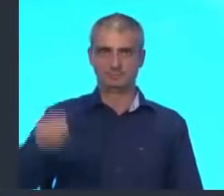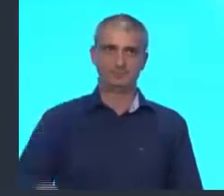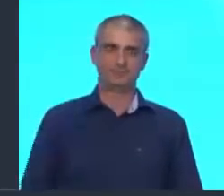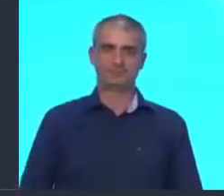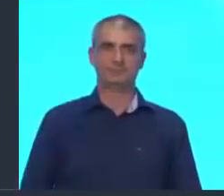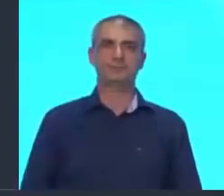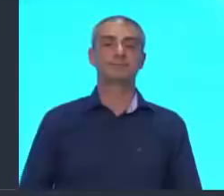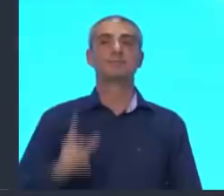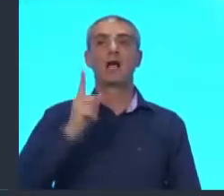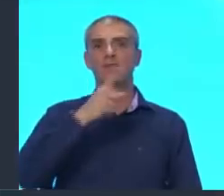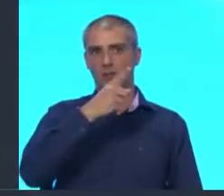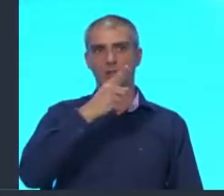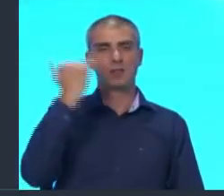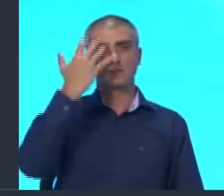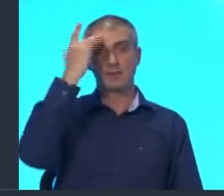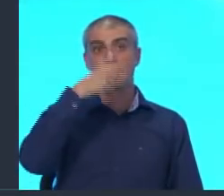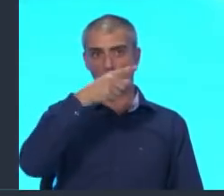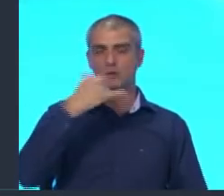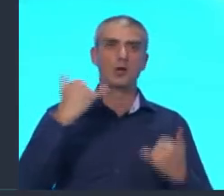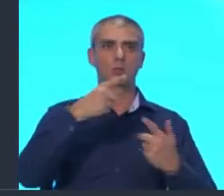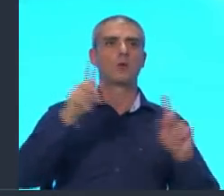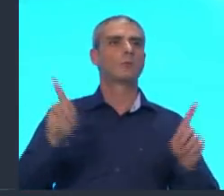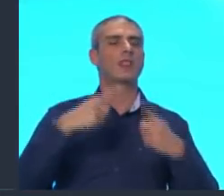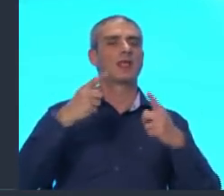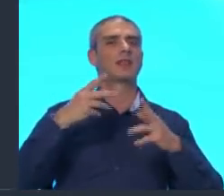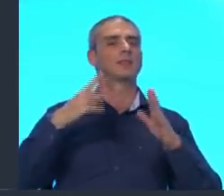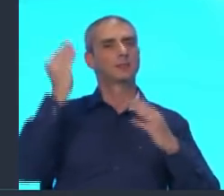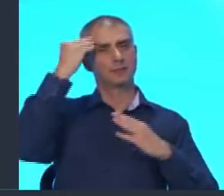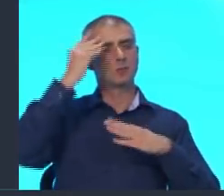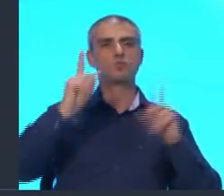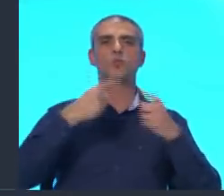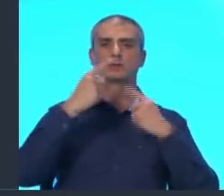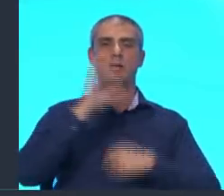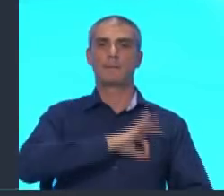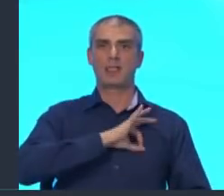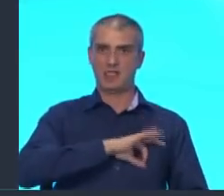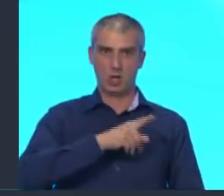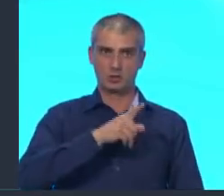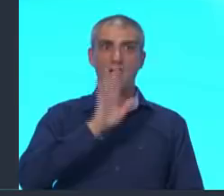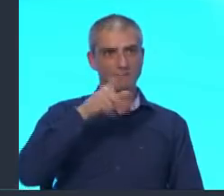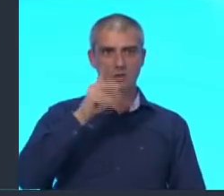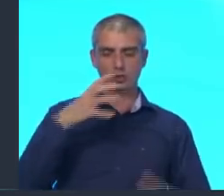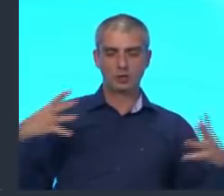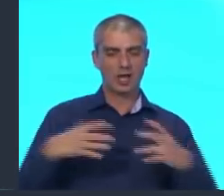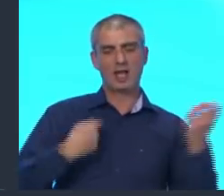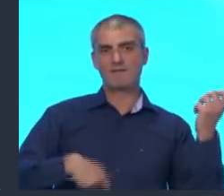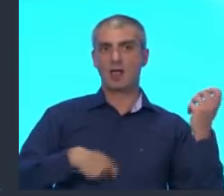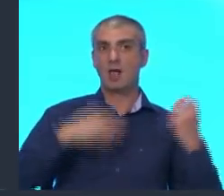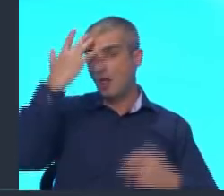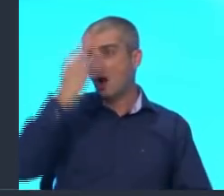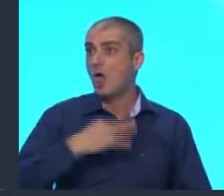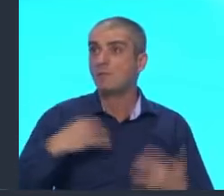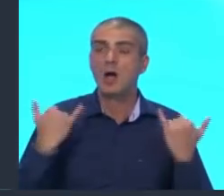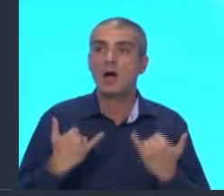אלא שהוא התמיד בחלום שלו, וכיום הוא מנגן במגמת מוזיקה בבית הספר התיכון, ואפילו יש לו הרכב. החלום הנכוחי שלי